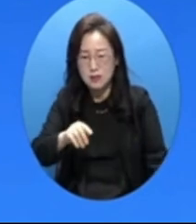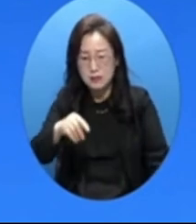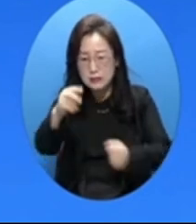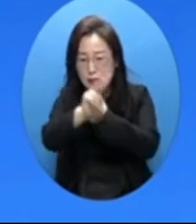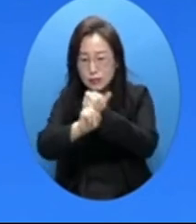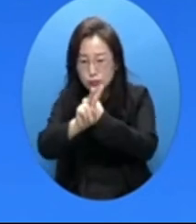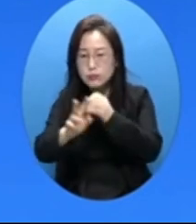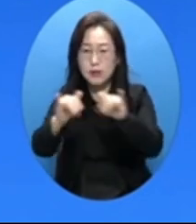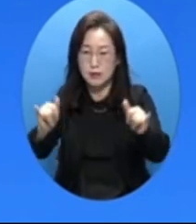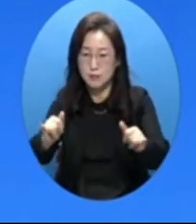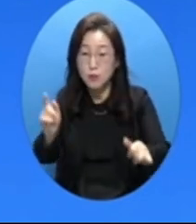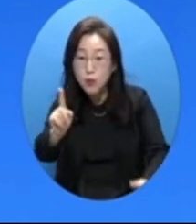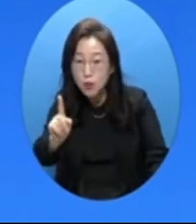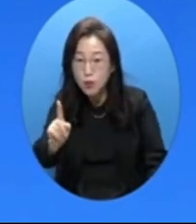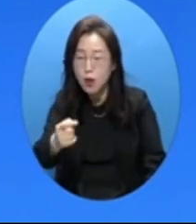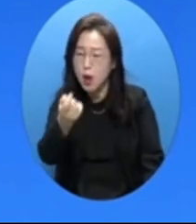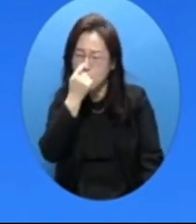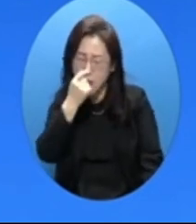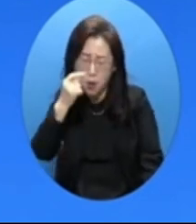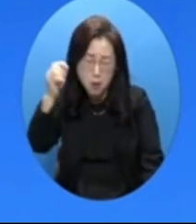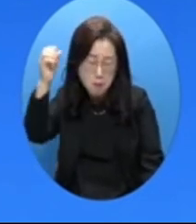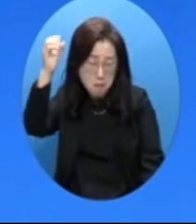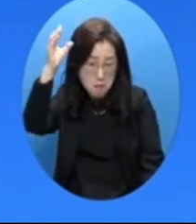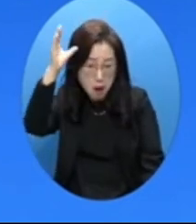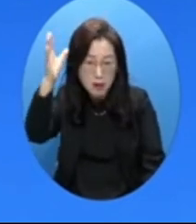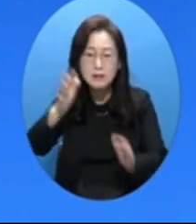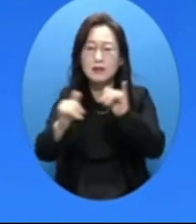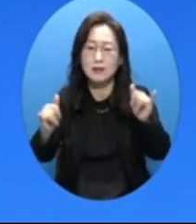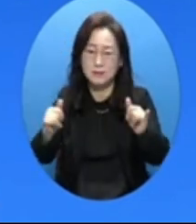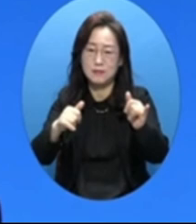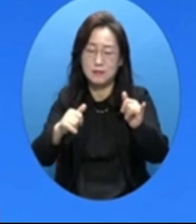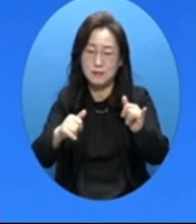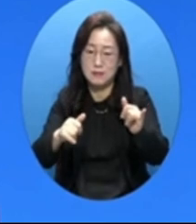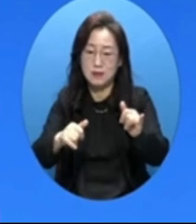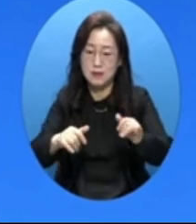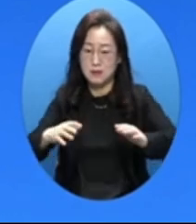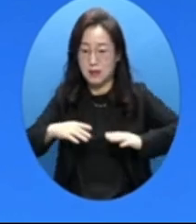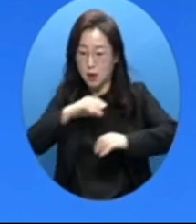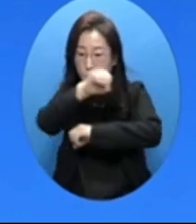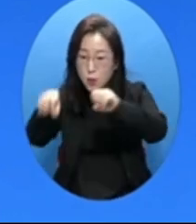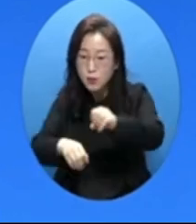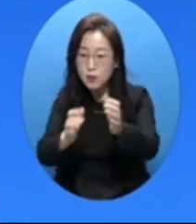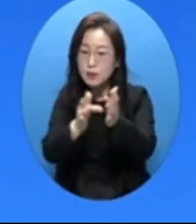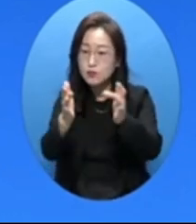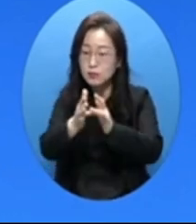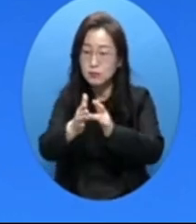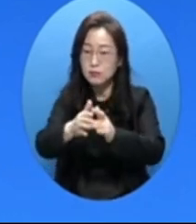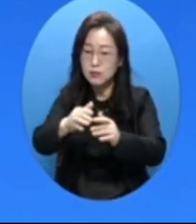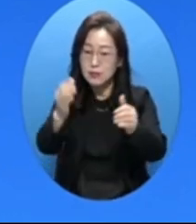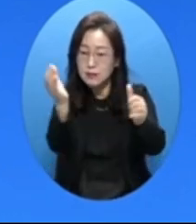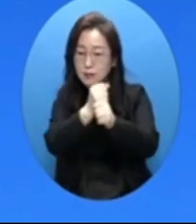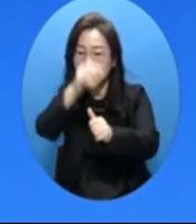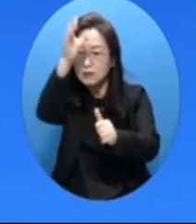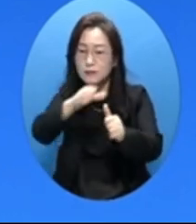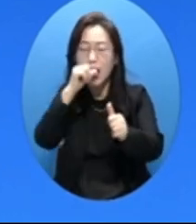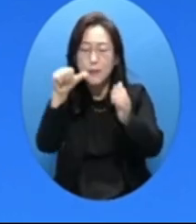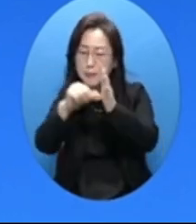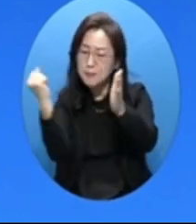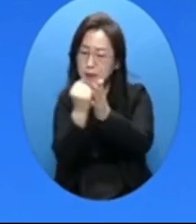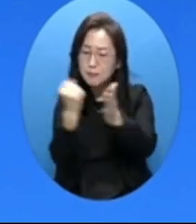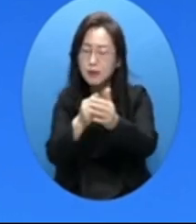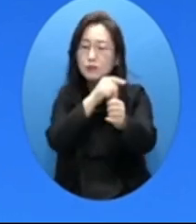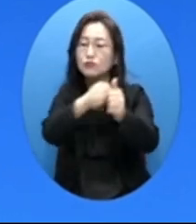가장 권력을 갔다는 사람들이 하나님의 아들 예수님을 십자가에 못 박아 죽였습니다 그들의 교만 때문에